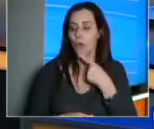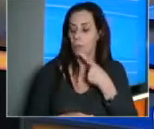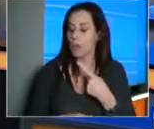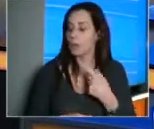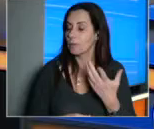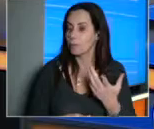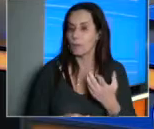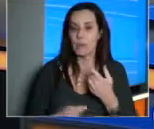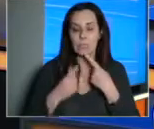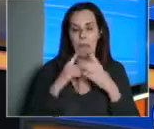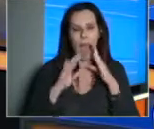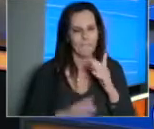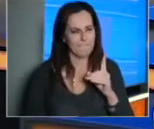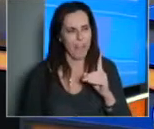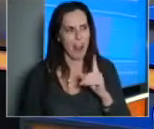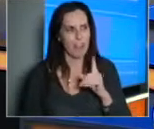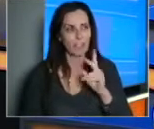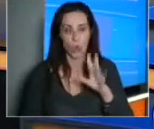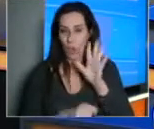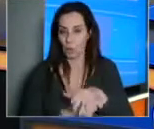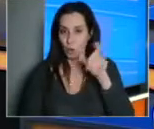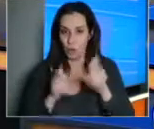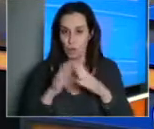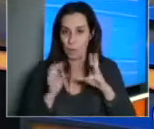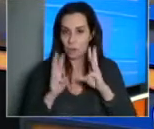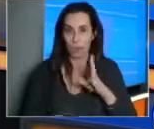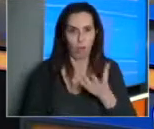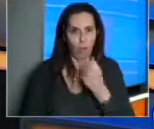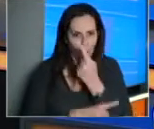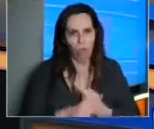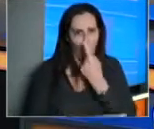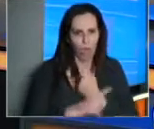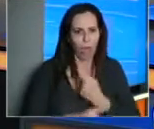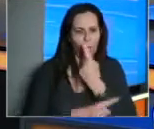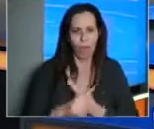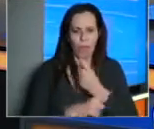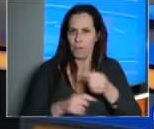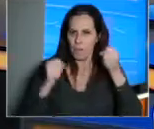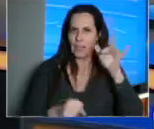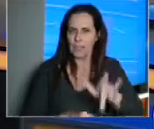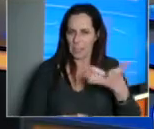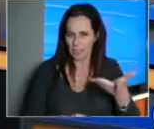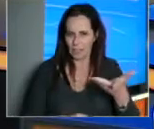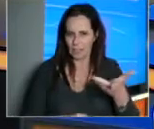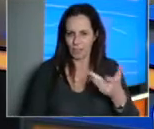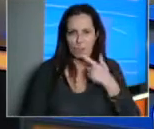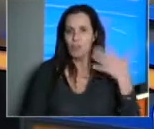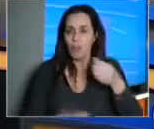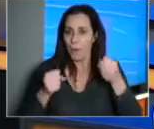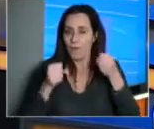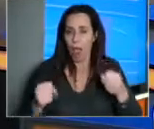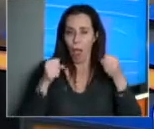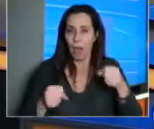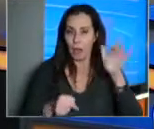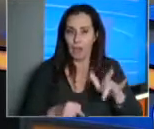את שיח הנאמנות. אבל זה יכול להשפיע על תושב בסדרות שסובל ממצב ביטחוני ויוצא להפגין נגד במשך שנים ארוכות